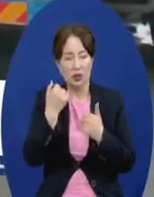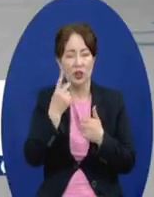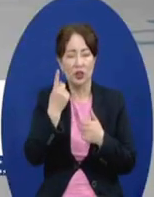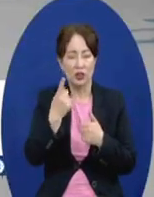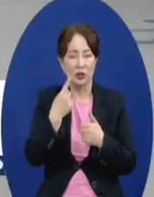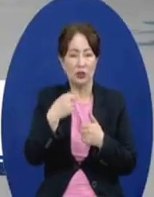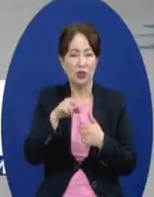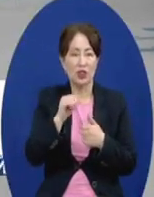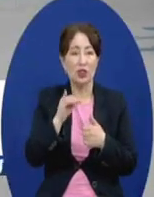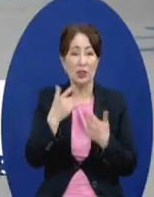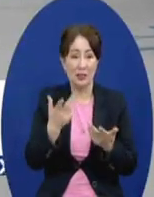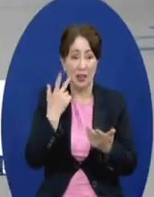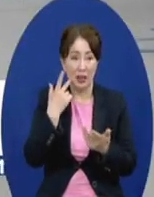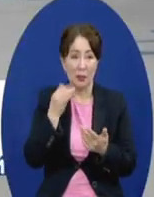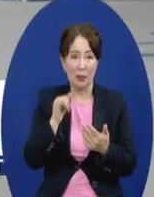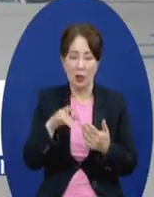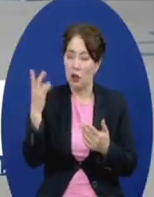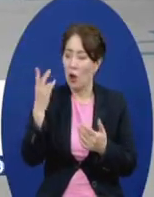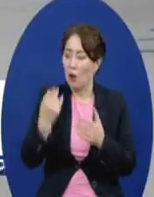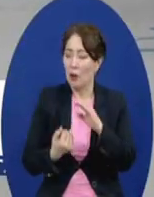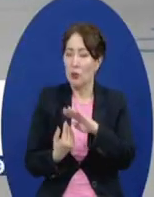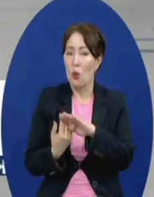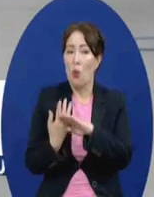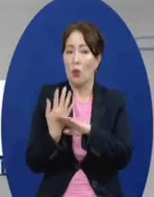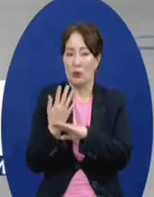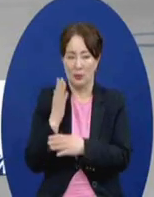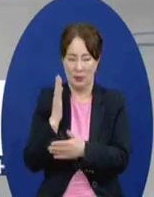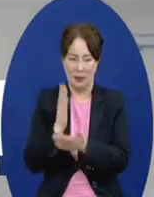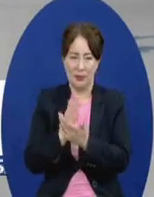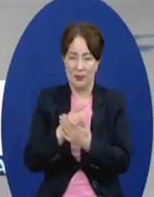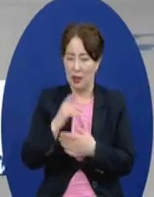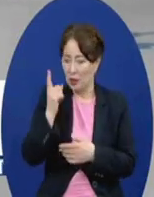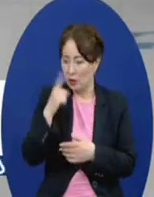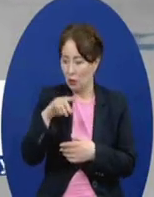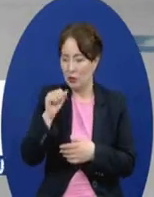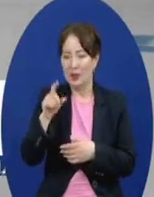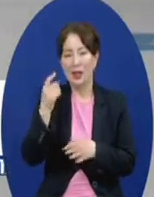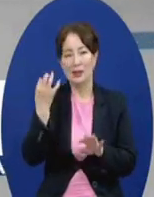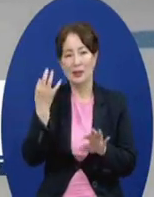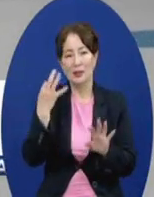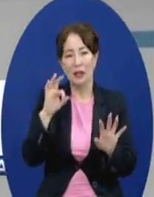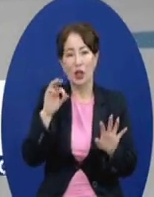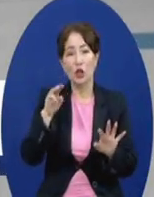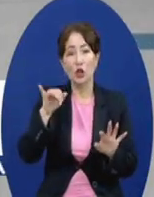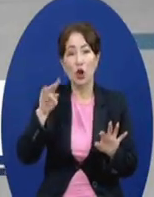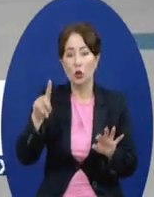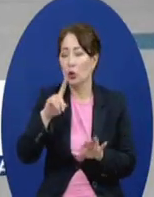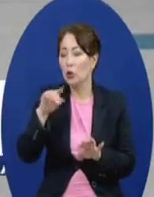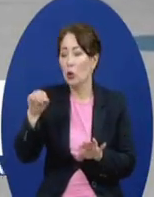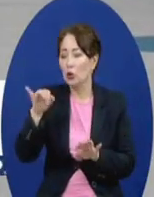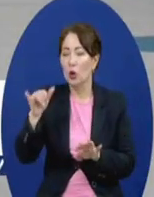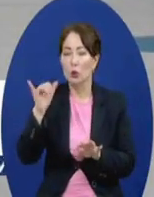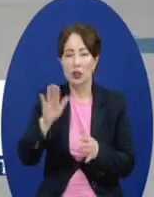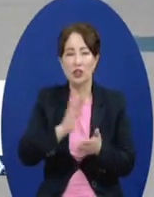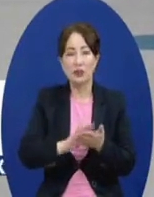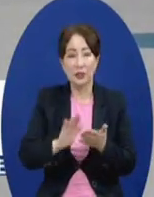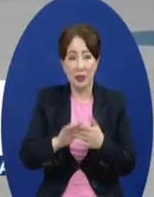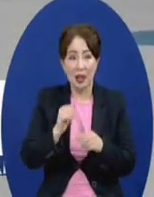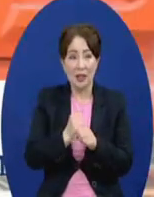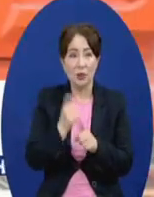ногоон байгууламжийн ургалтыг дэмждэг юм а. Нэг удаадаа 80-100 тонноосаар цэвэрлэгээ болон усалгааны ажлыг хийж байна.